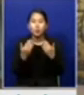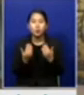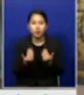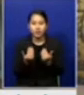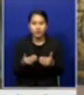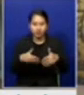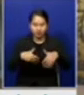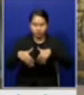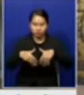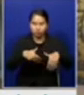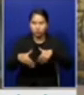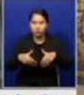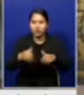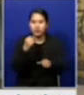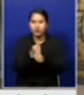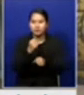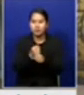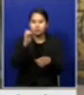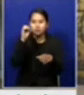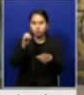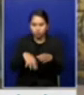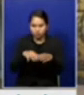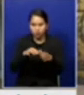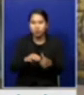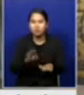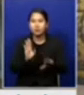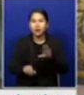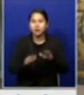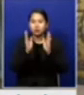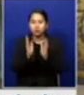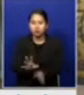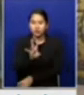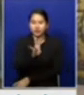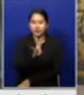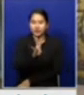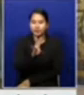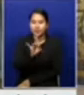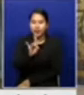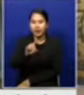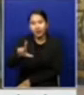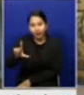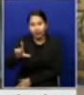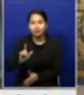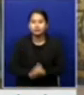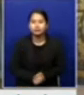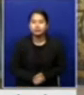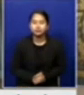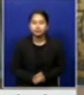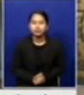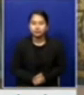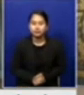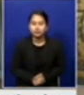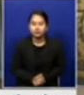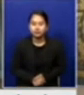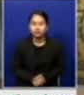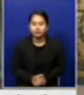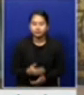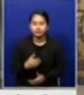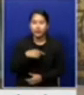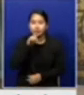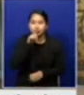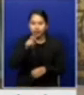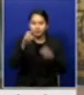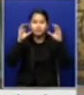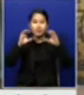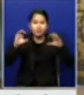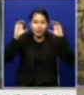า7ล้าน8ล้านคนถามรัฐบาลอีกว่าและ7 8ล้านคนนั้น